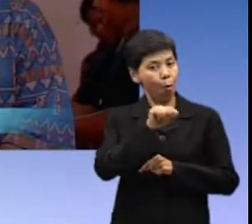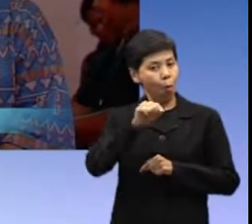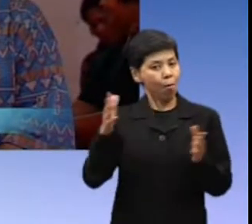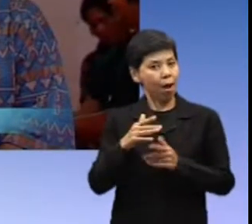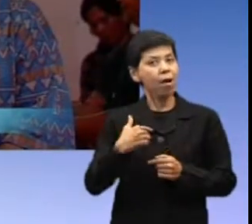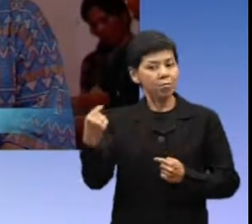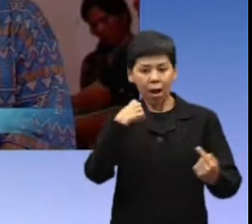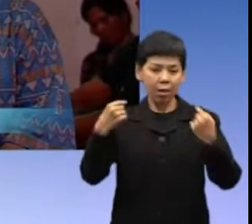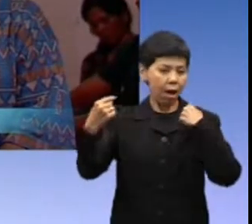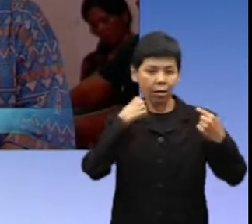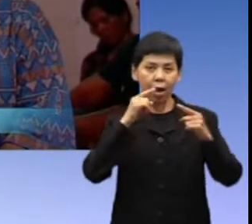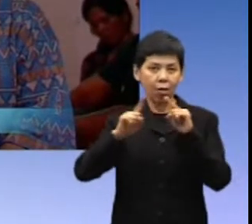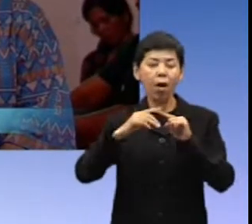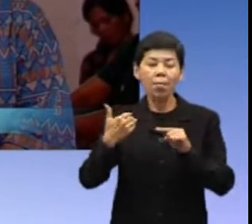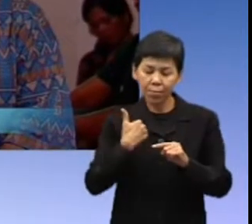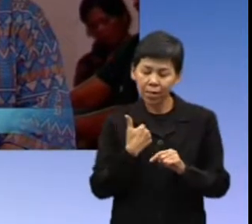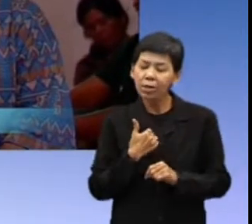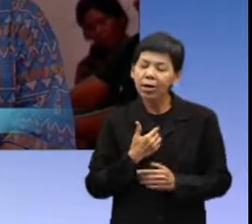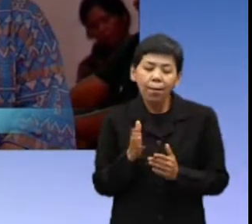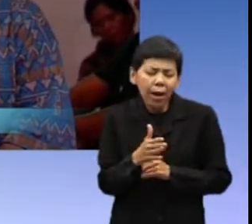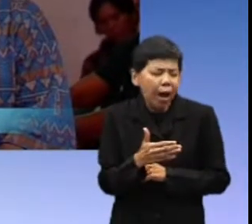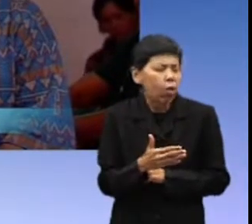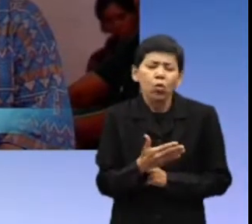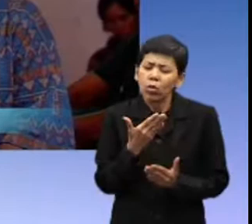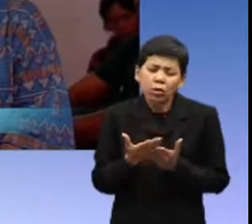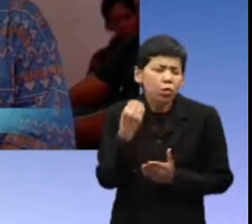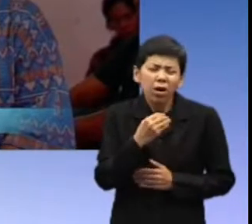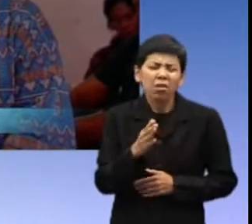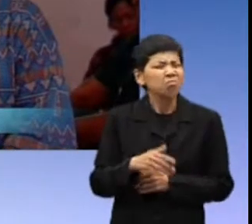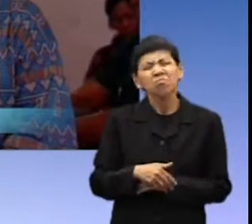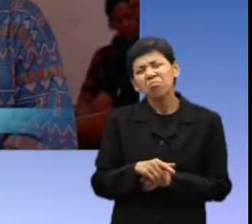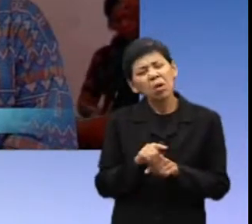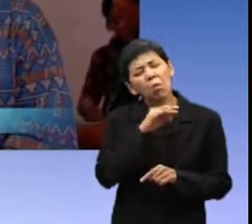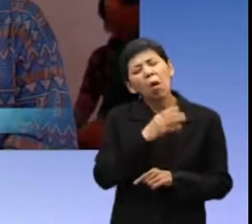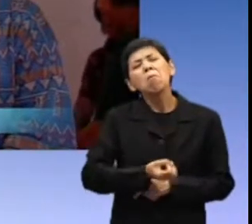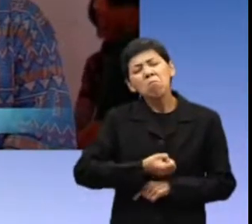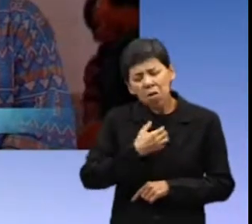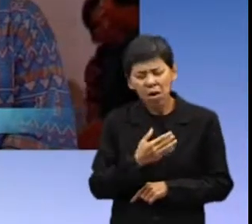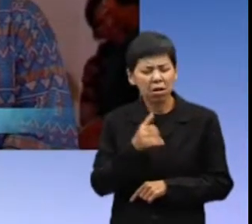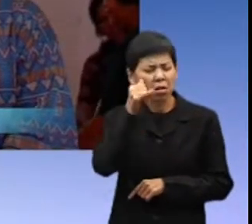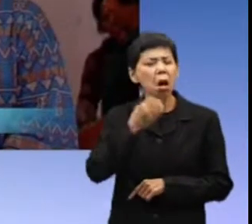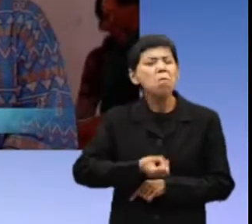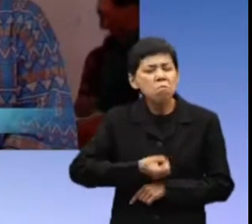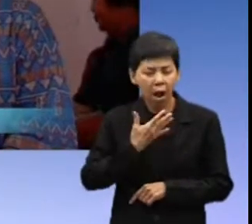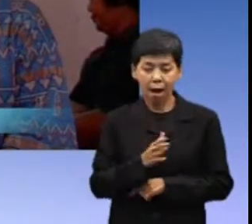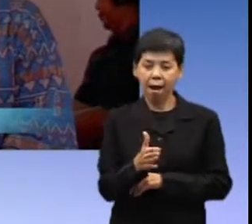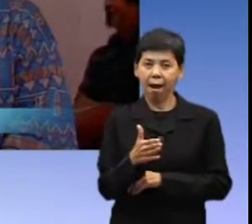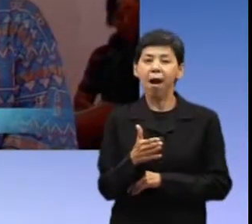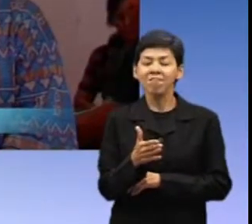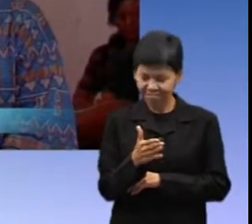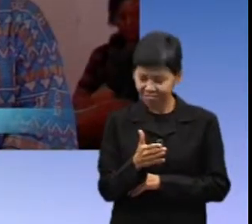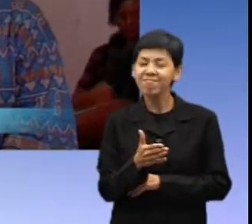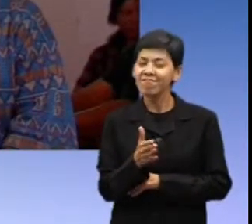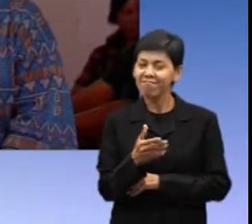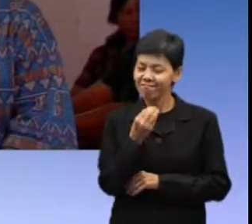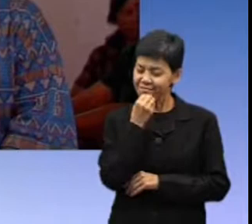ายตัวนะคะเพราะว่าลูกค้าที่นิยมทานปลามีเยอะเขาเบื่อหมูแล้วก็เนื้อตอนนี้หันมาทานปลาเนี่ยเยอ